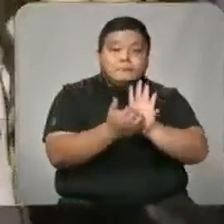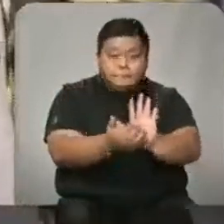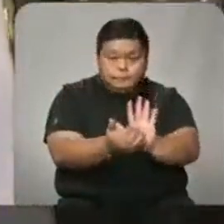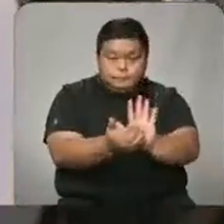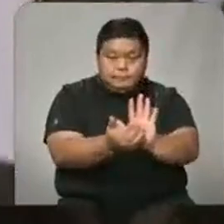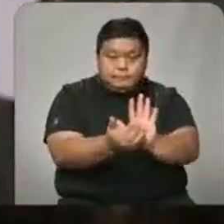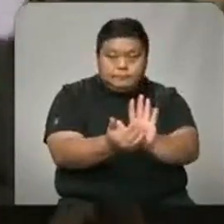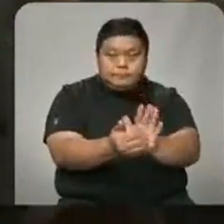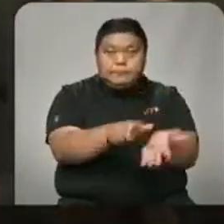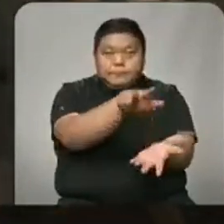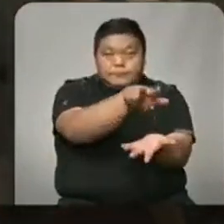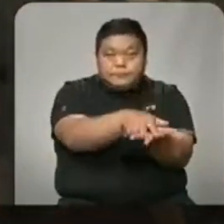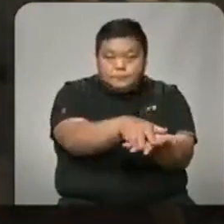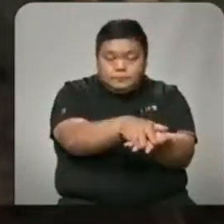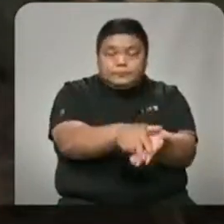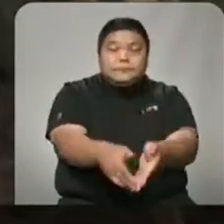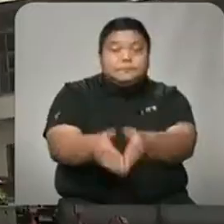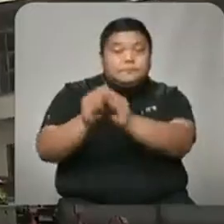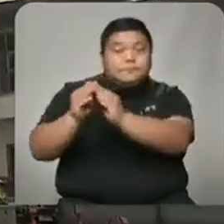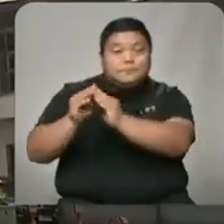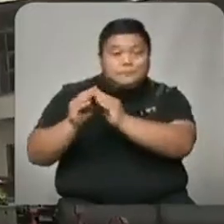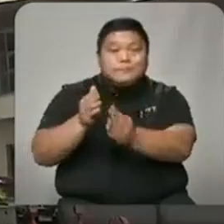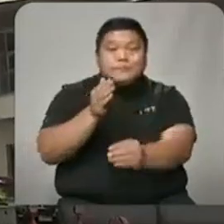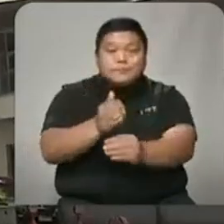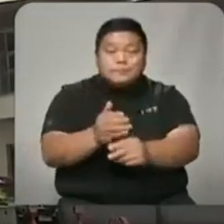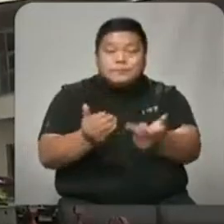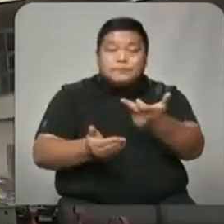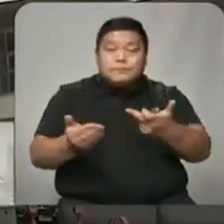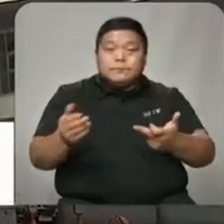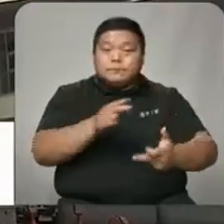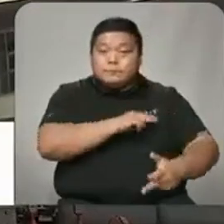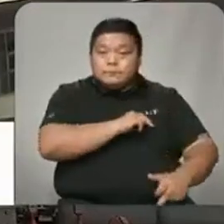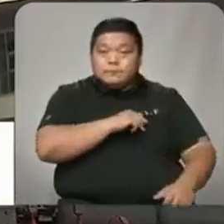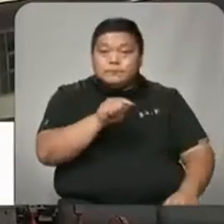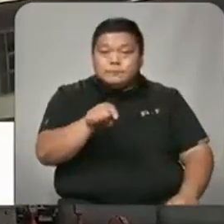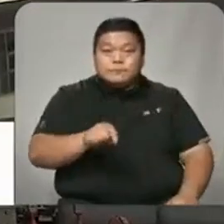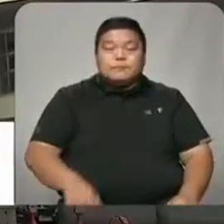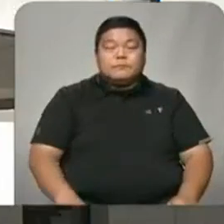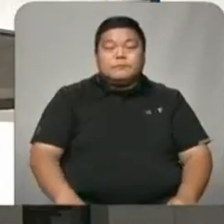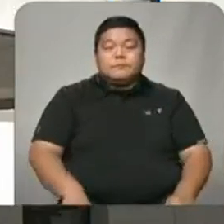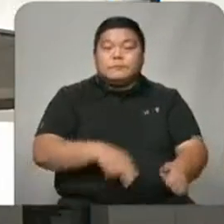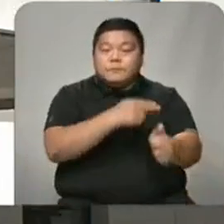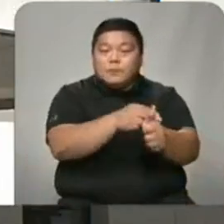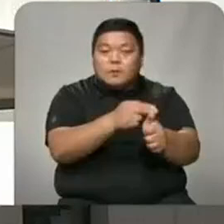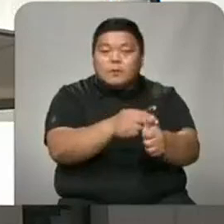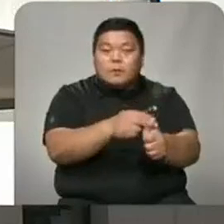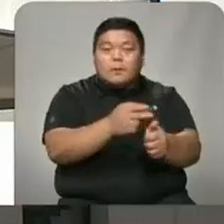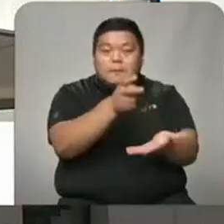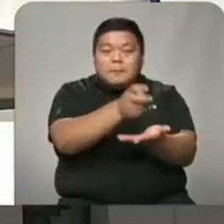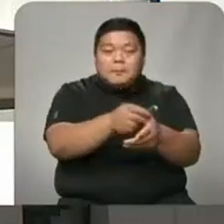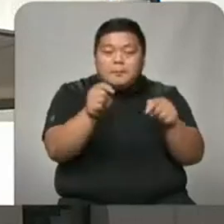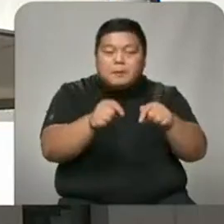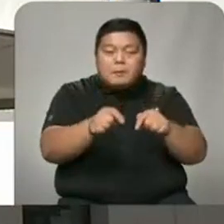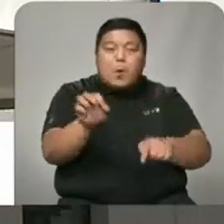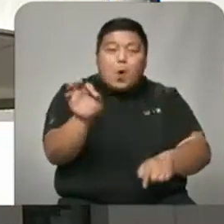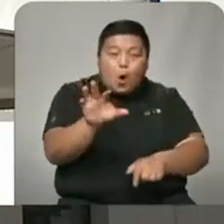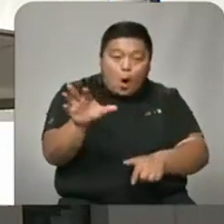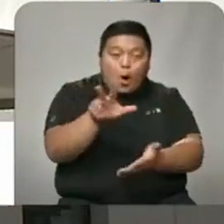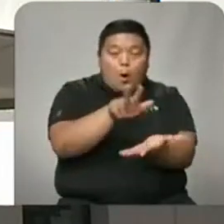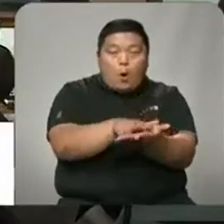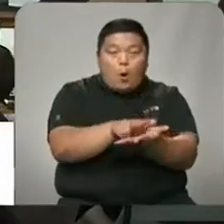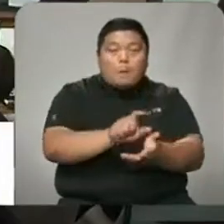위한 조례가 있다라 발휘되고 있습니다 강원도회에서는 도교육청 교원 무료 법률상담 조례가 상임위를